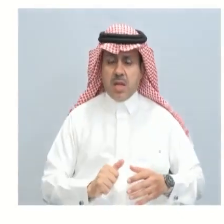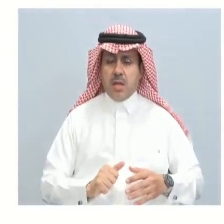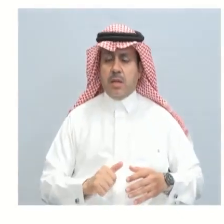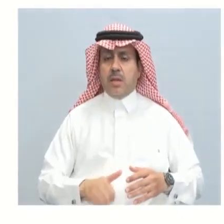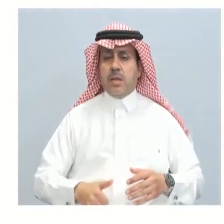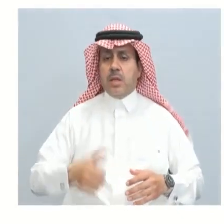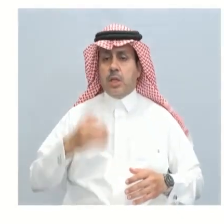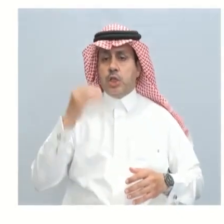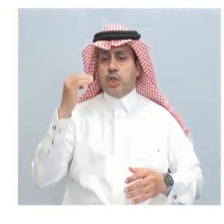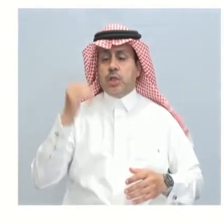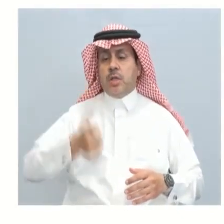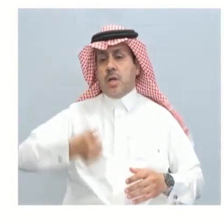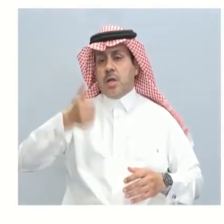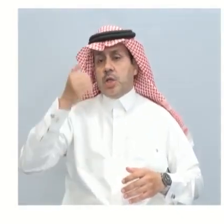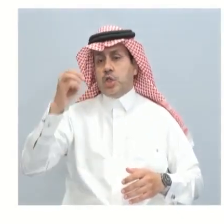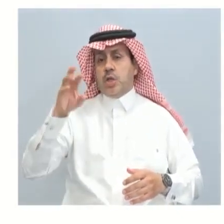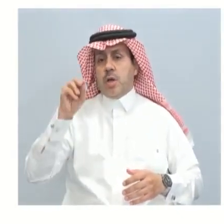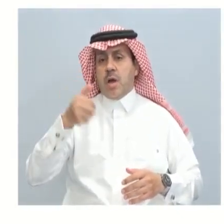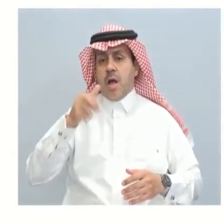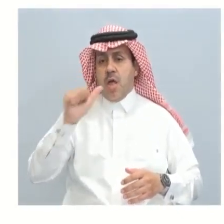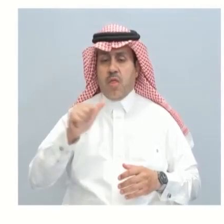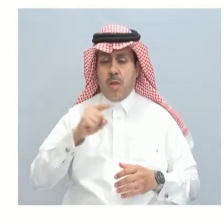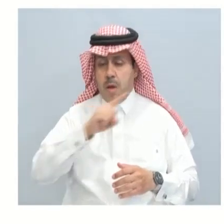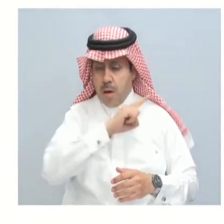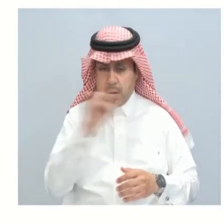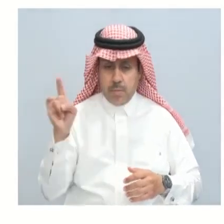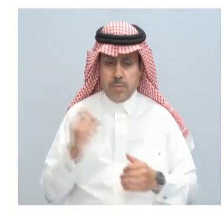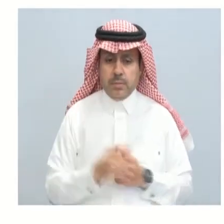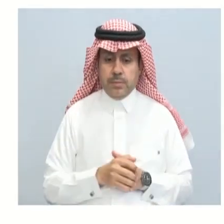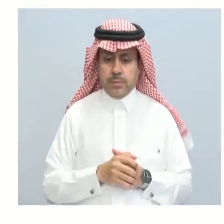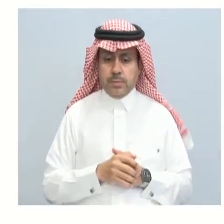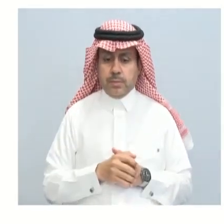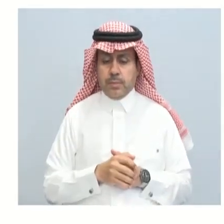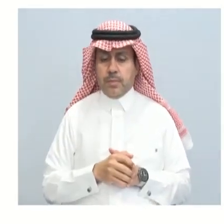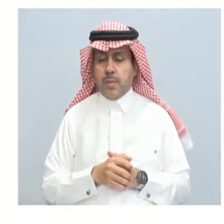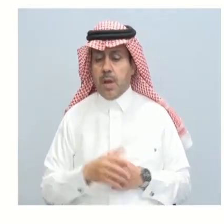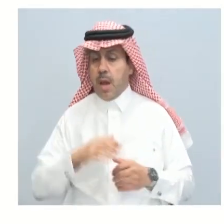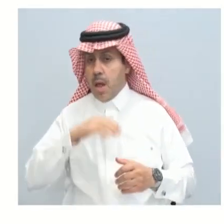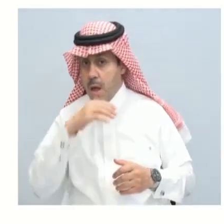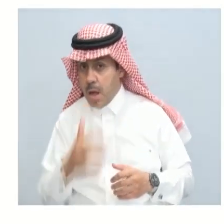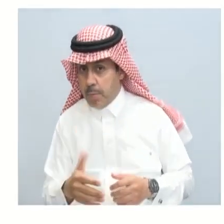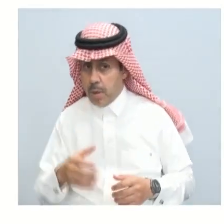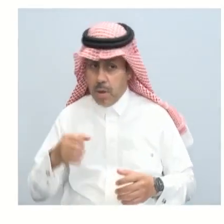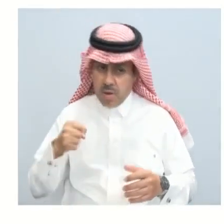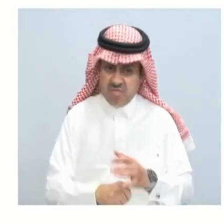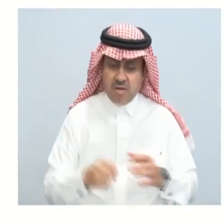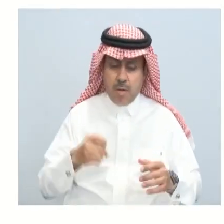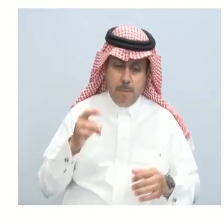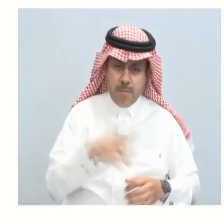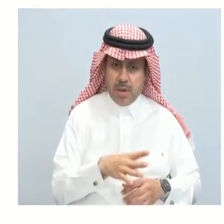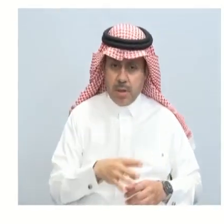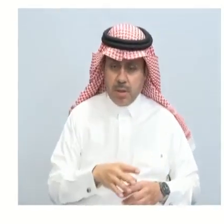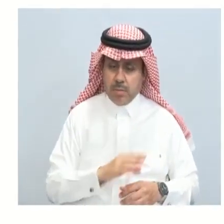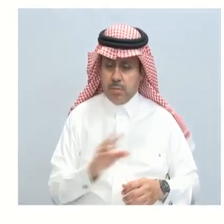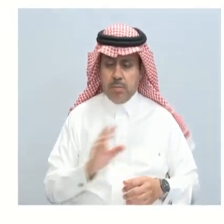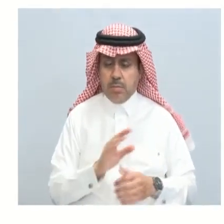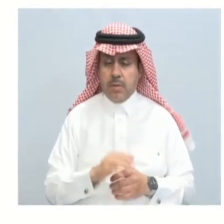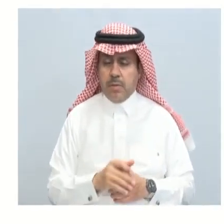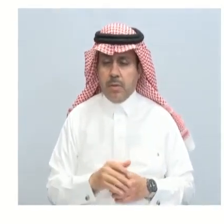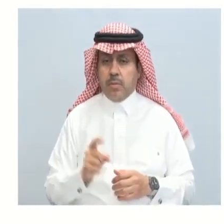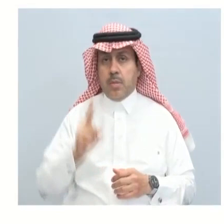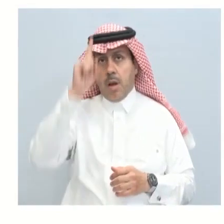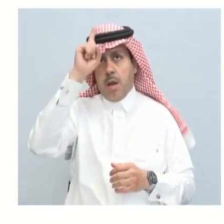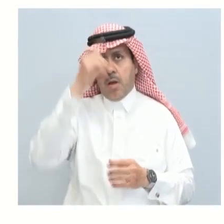باجهاض الجنين لا يجوز اسقاط الحمل في مختلف مراحله الا